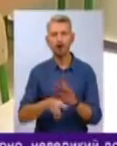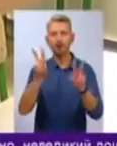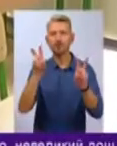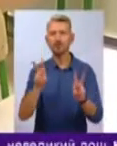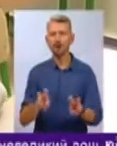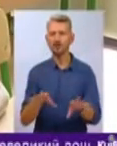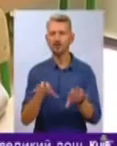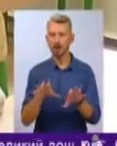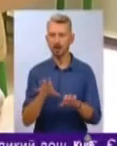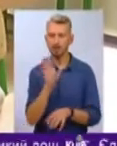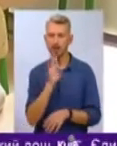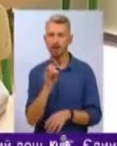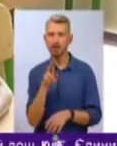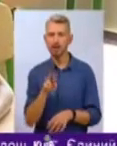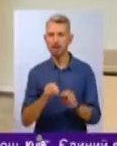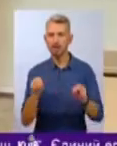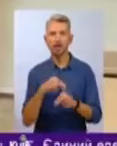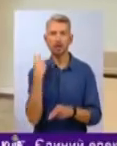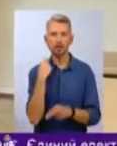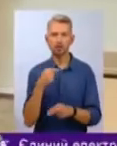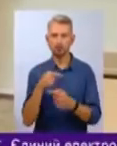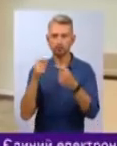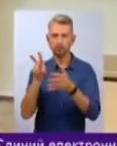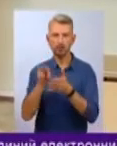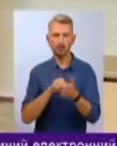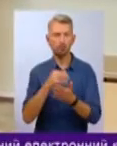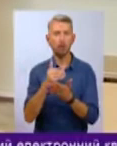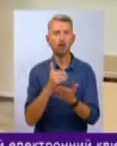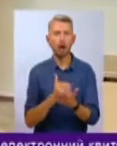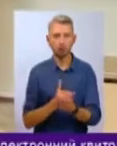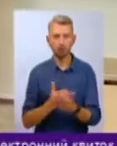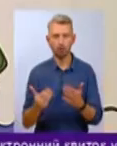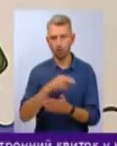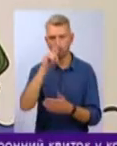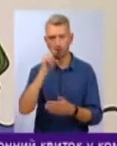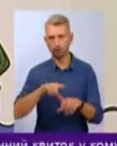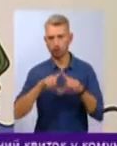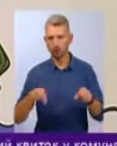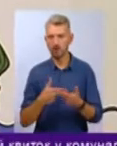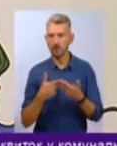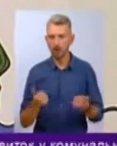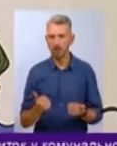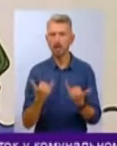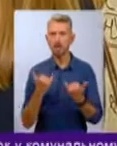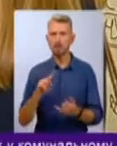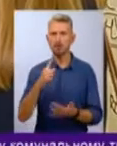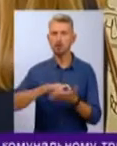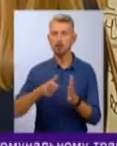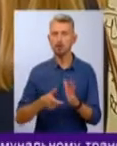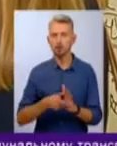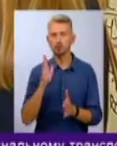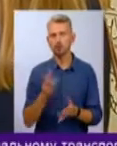тварин. Пані Наталя викладає англійську за програмою нової української школи. Вчителька зізнається, відтепер першачкам вчитися